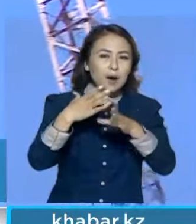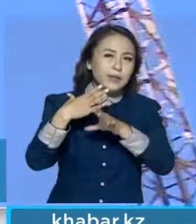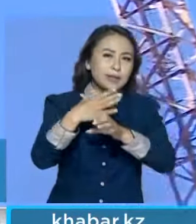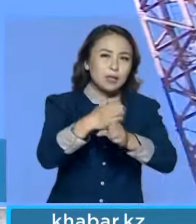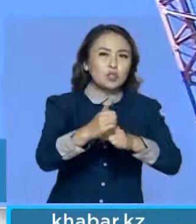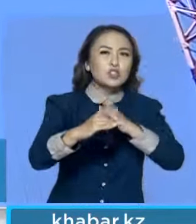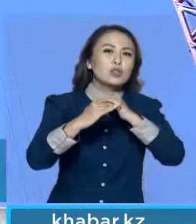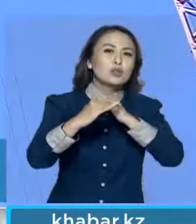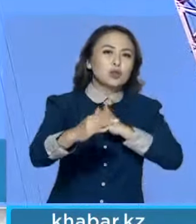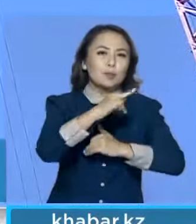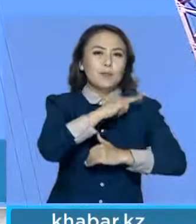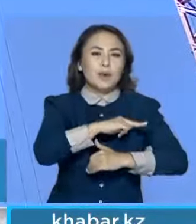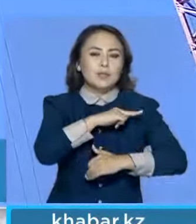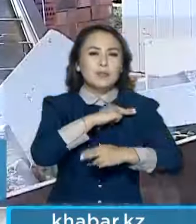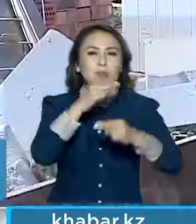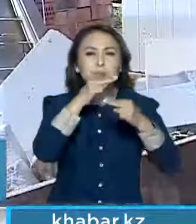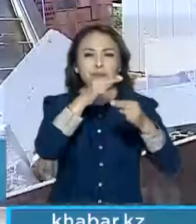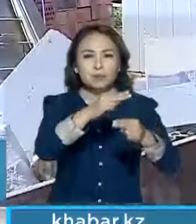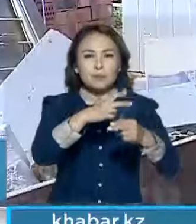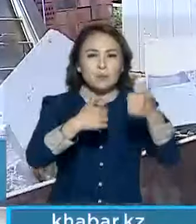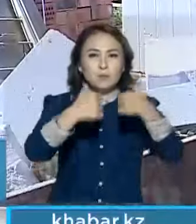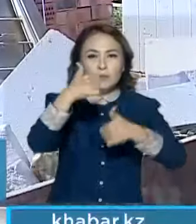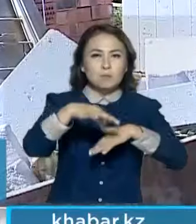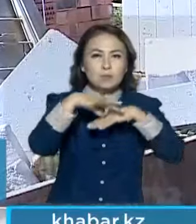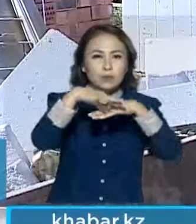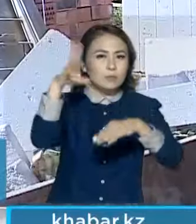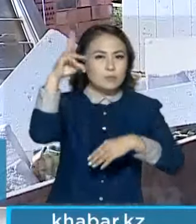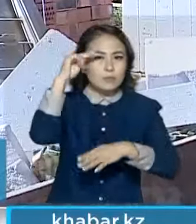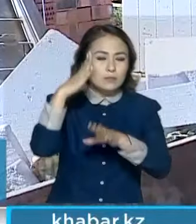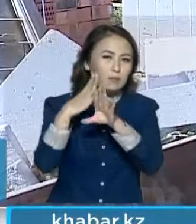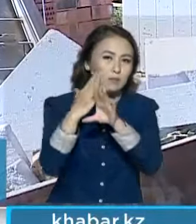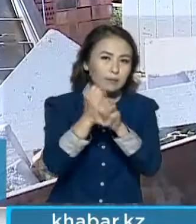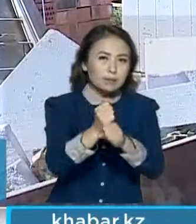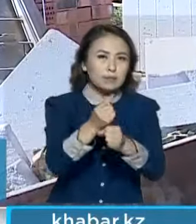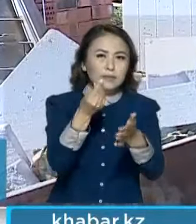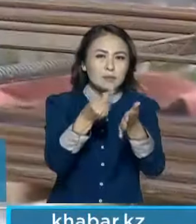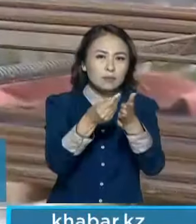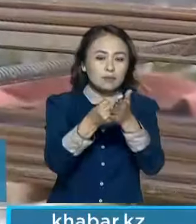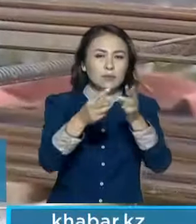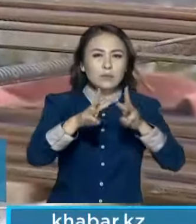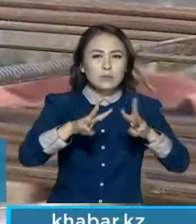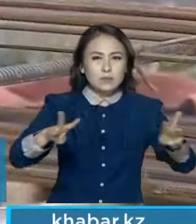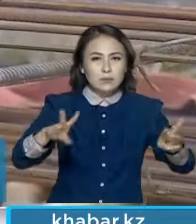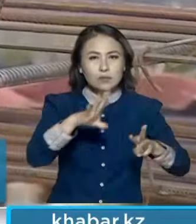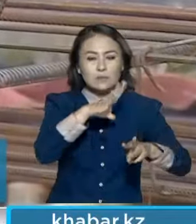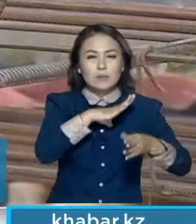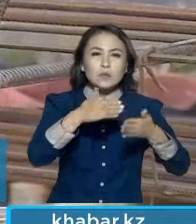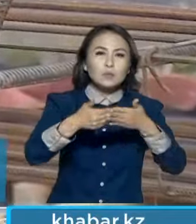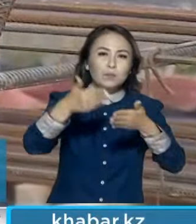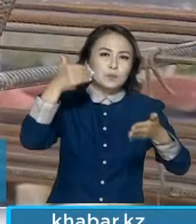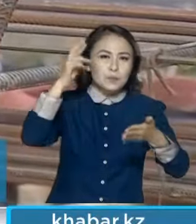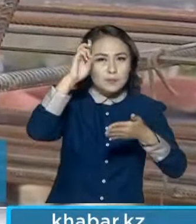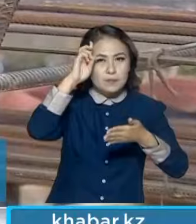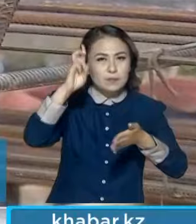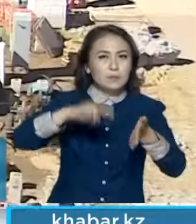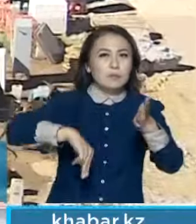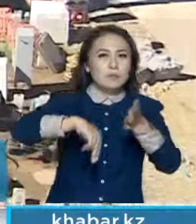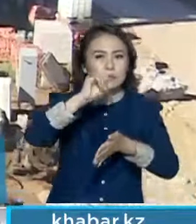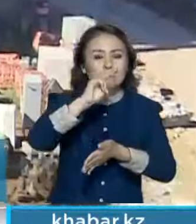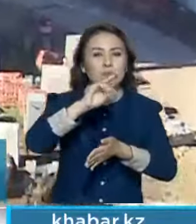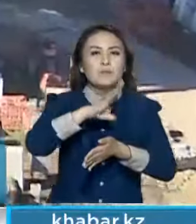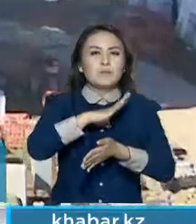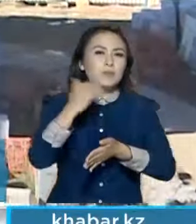үшін жергілікті ұйымдарға басымдық беру көзделген. Конкурс өткізу мерзімі де қысқарады дейді қаржы министрлігінің өкілдері. Бұрын мемлекеттік сатып алу